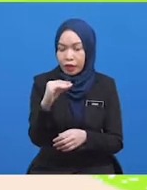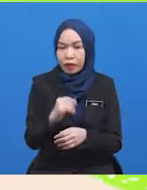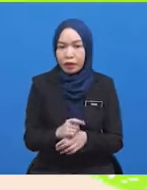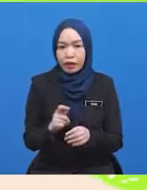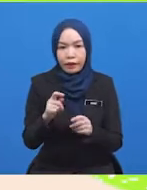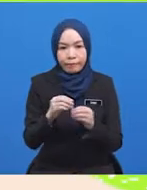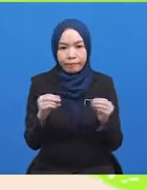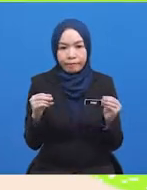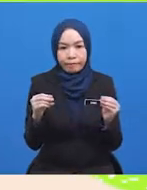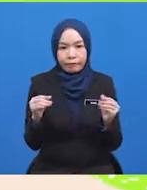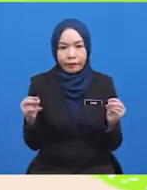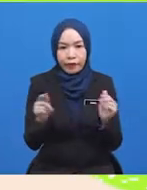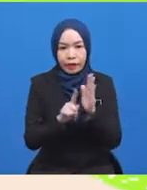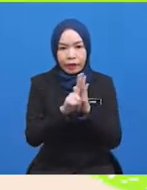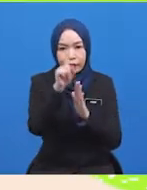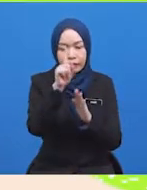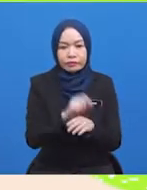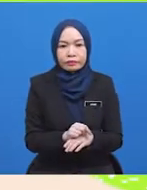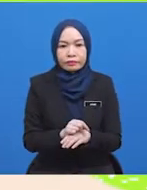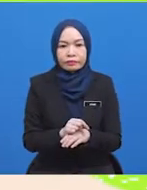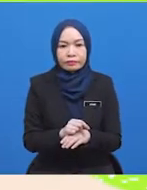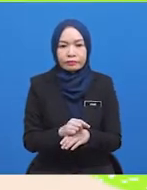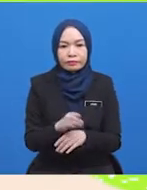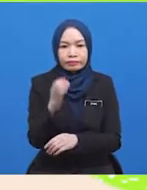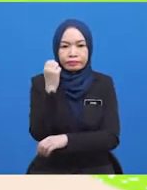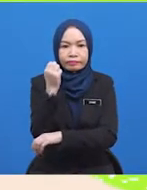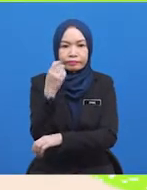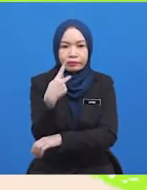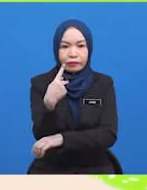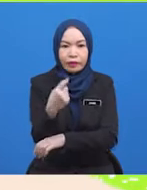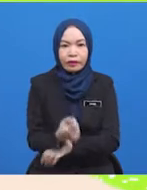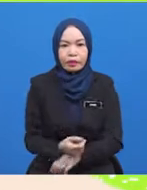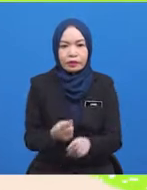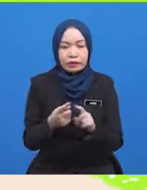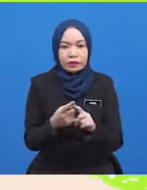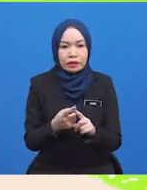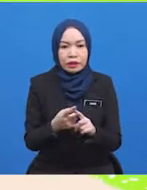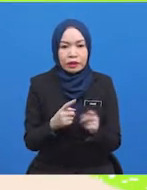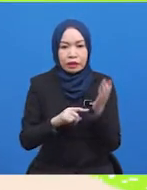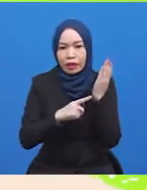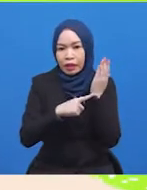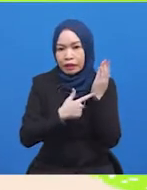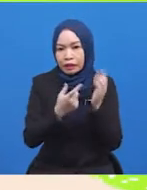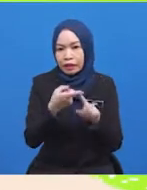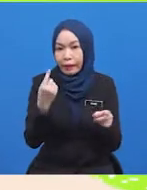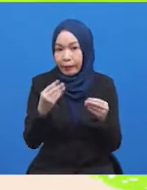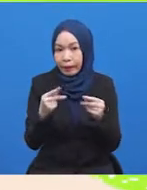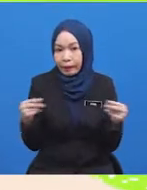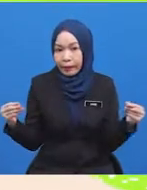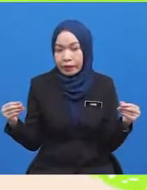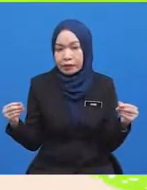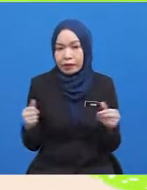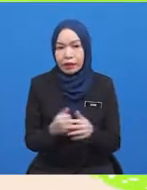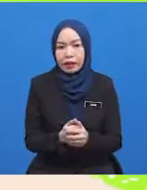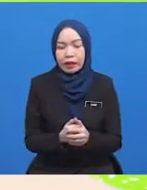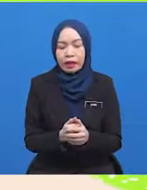kuarsit pula mempunyai tekstur yang sederhana kasar dan berasal daripada batu pasir. Batu